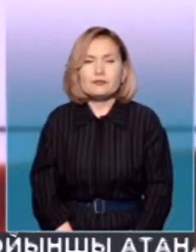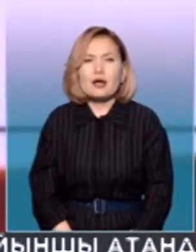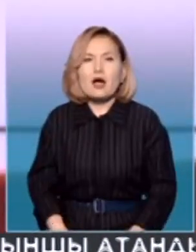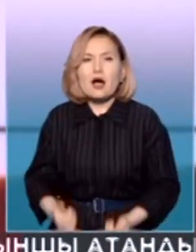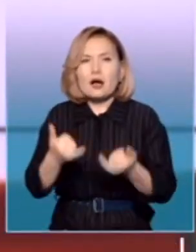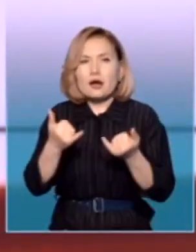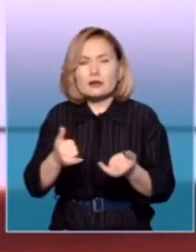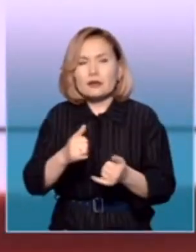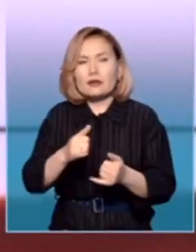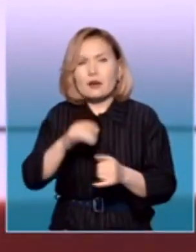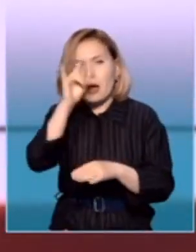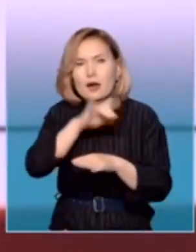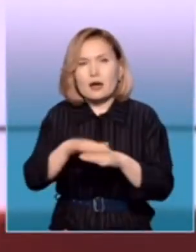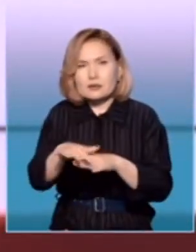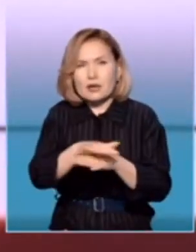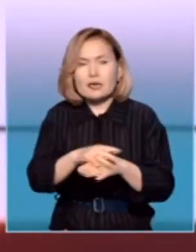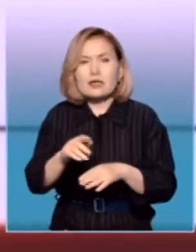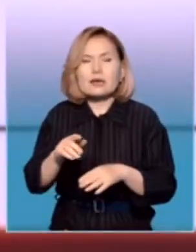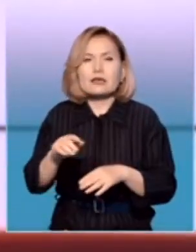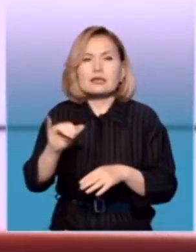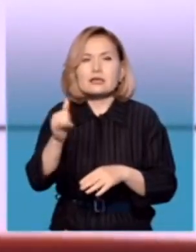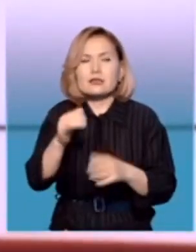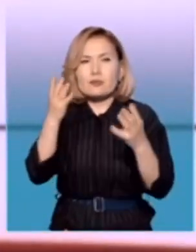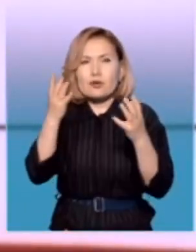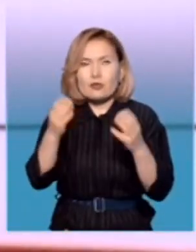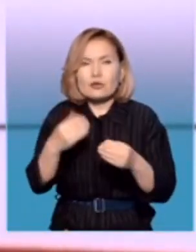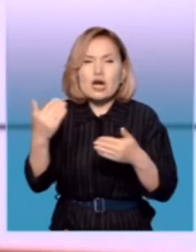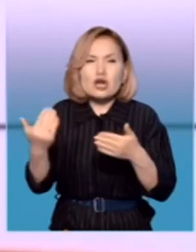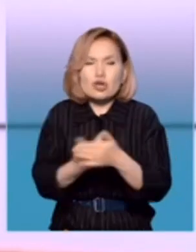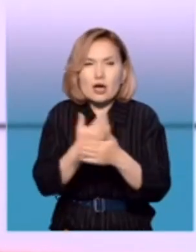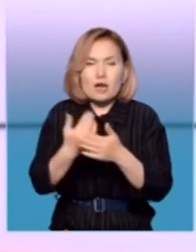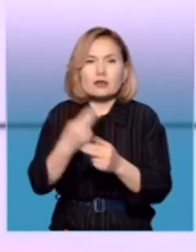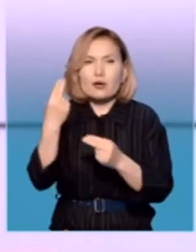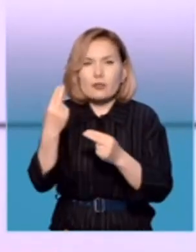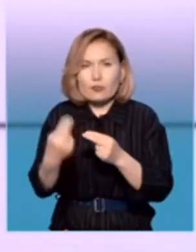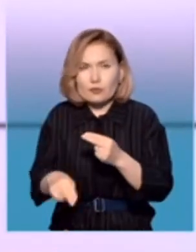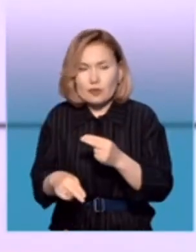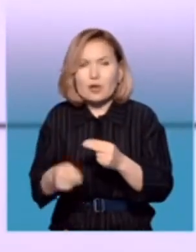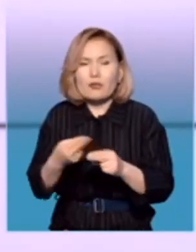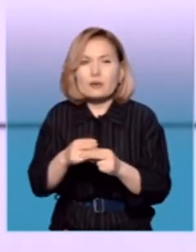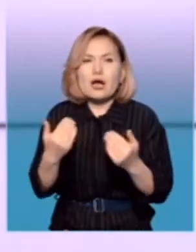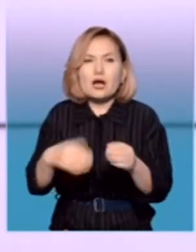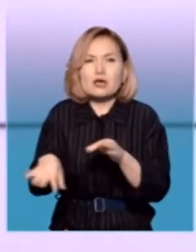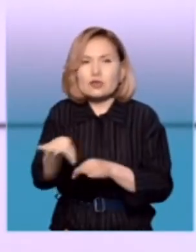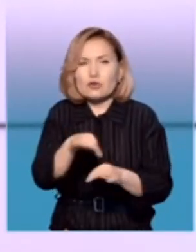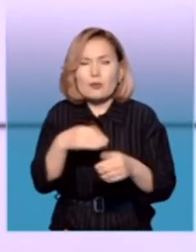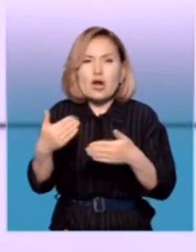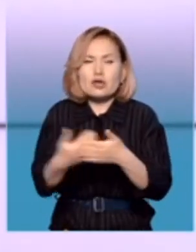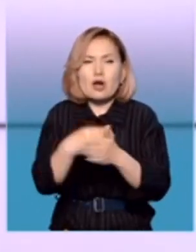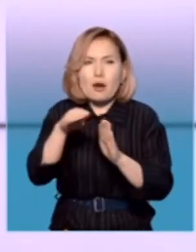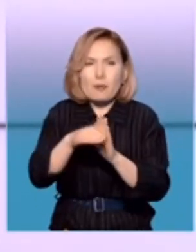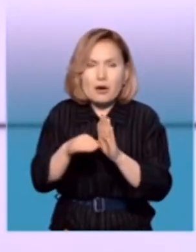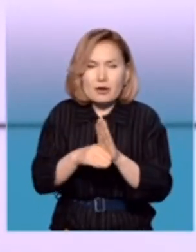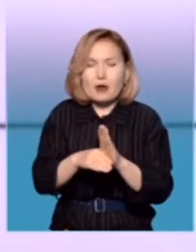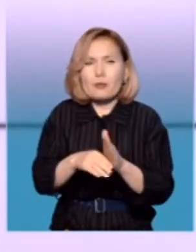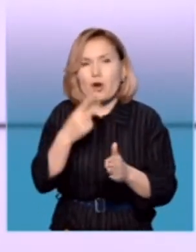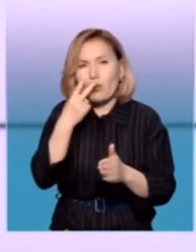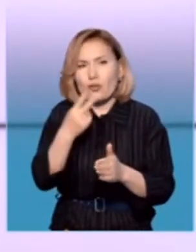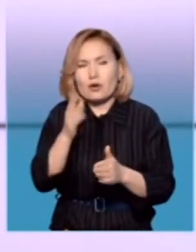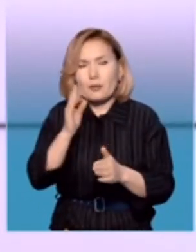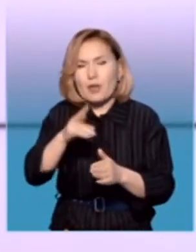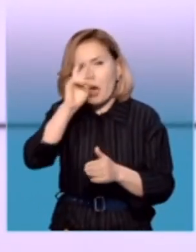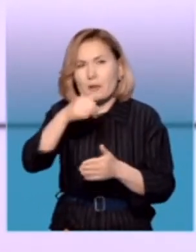Қадірлі көрермен, сенбінің жаңалықтары осымен тәмәм, ал ұлттық арнаның эфирін Ақорда арнайы жобасы жалғастырады. Журналист Ақерке Бектас